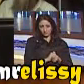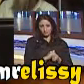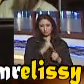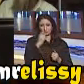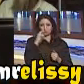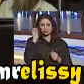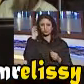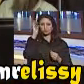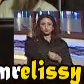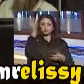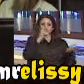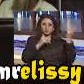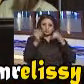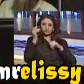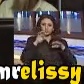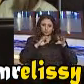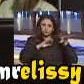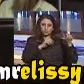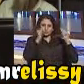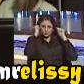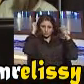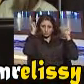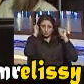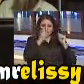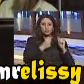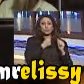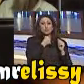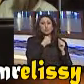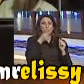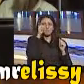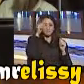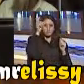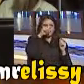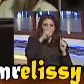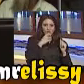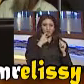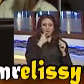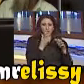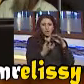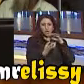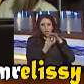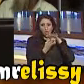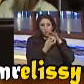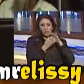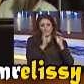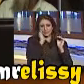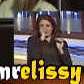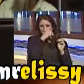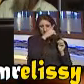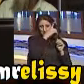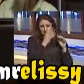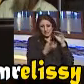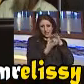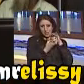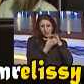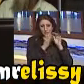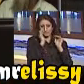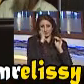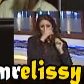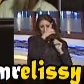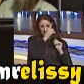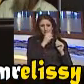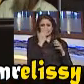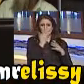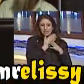دعونا لمليونية يوم الجمعة القادمة إن شاء الله أمام جامعة القاهرة في ميدان النهضة، علشان